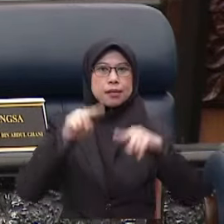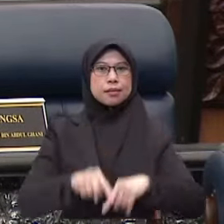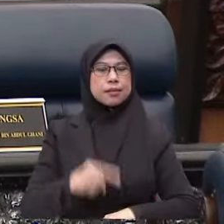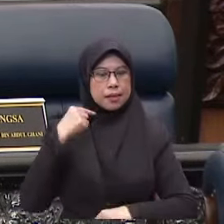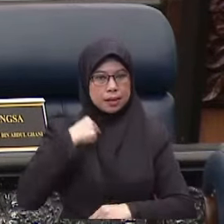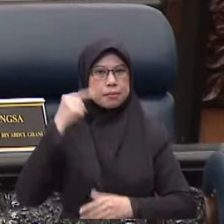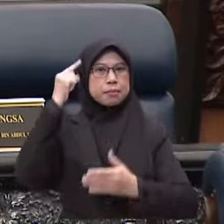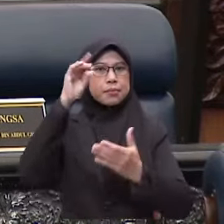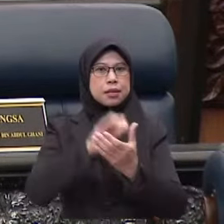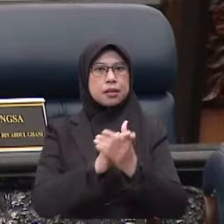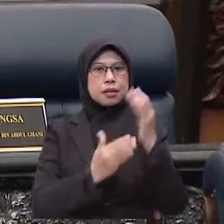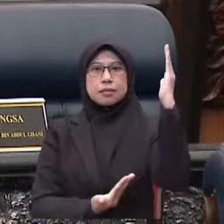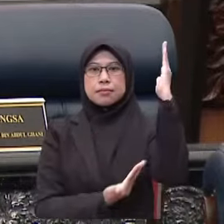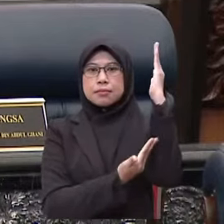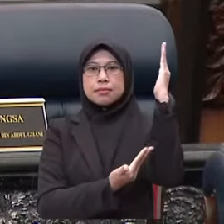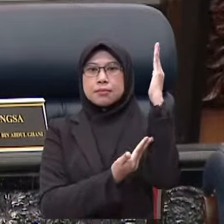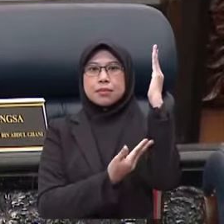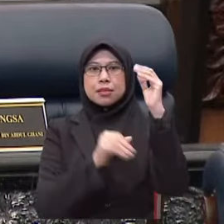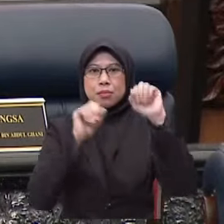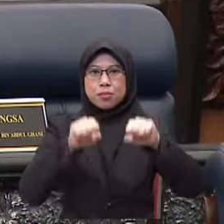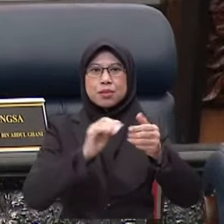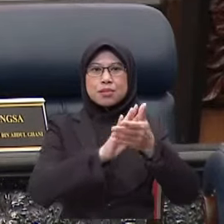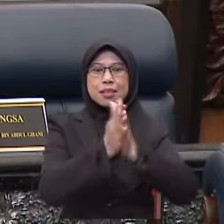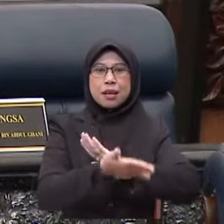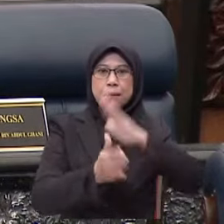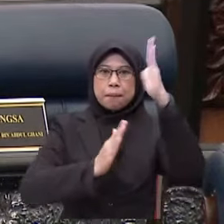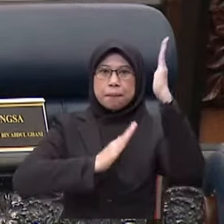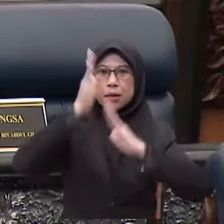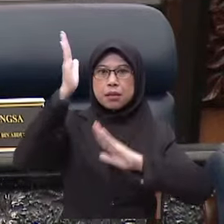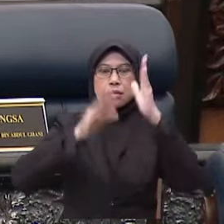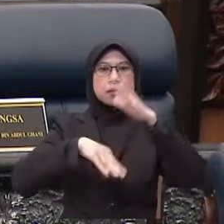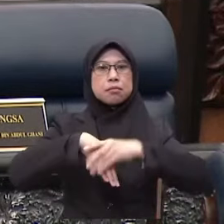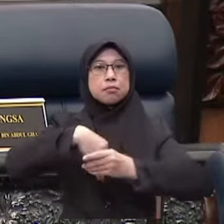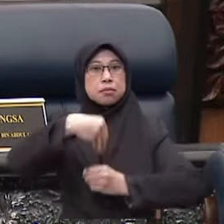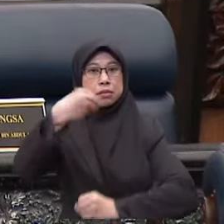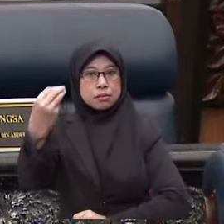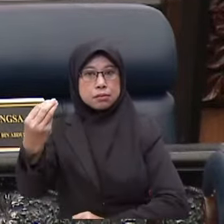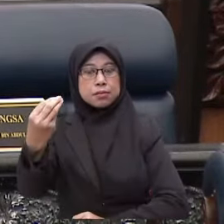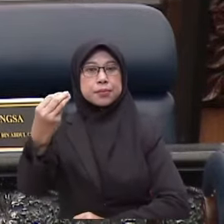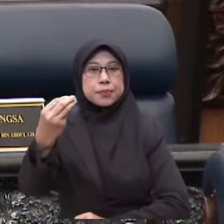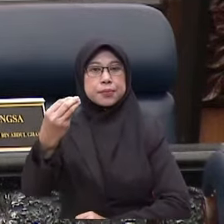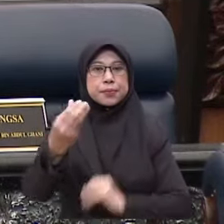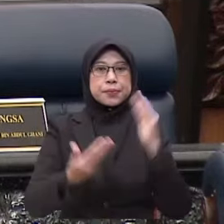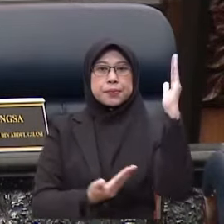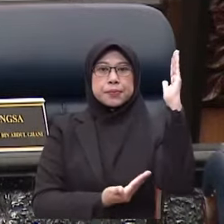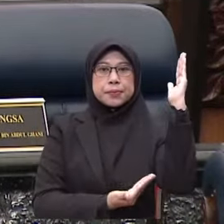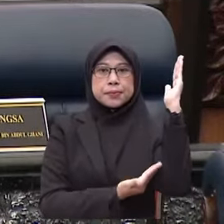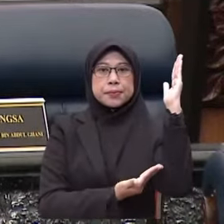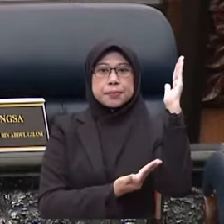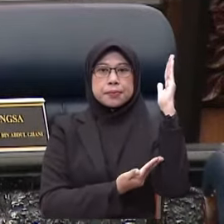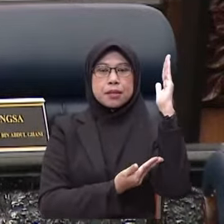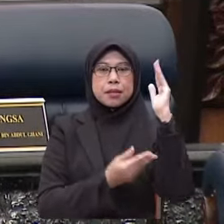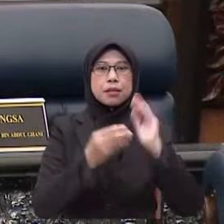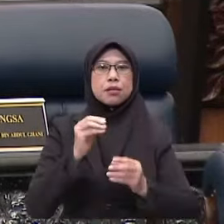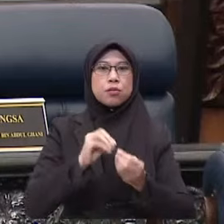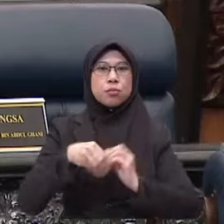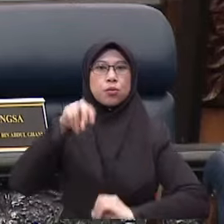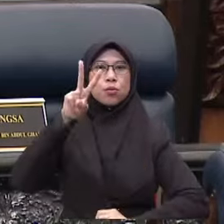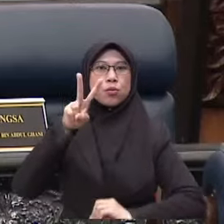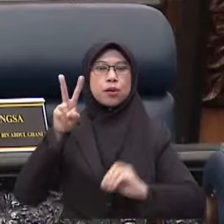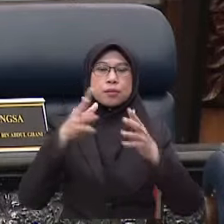sawit Kita boleh jadikan negara ini menjadi pengeluar kelapa sawit kedua terbesar